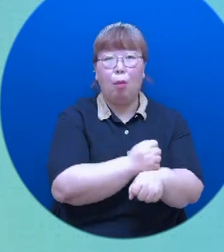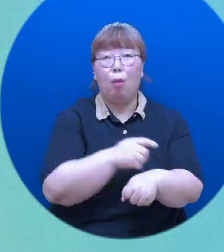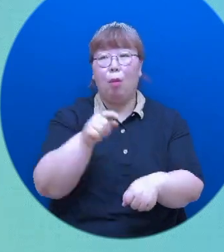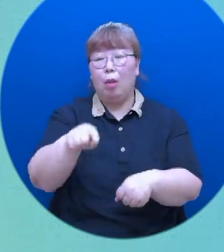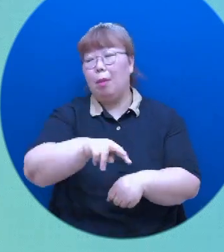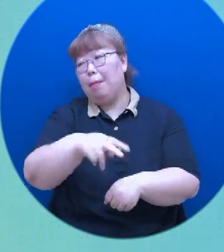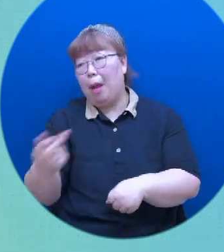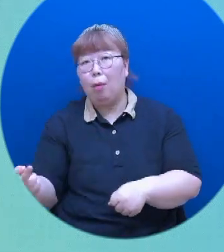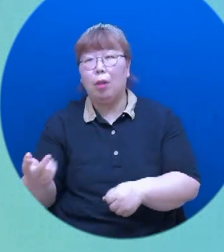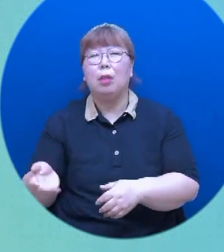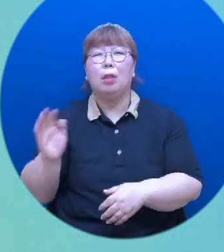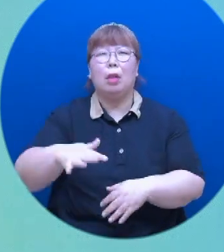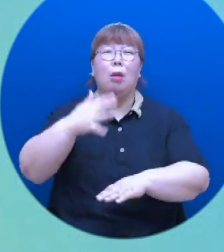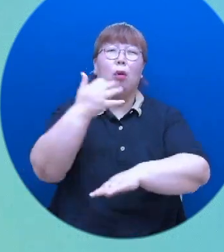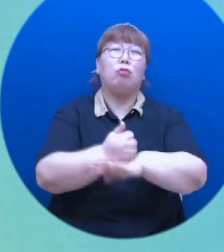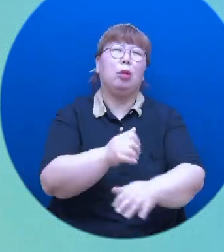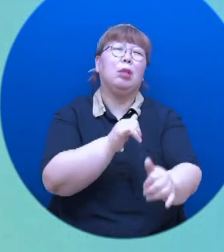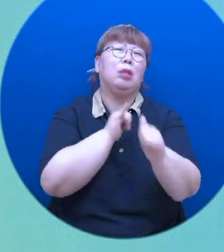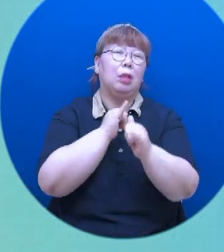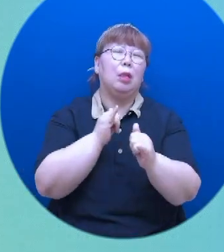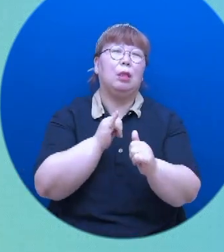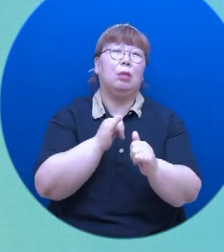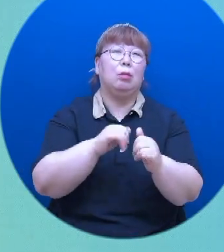인생을 마감하고 있는 걸 보게 되잖아요.